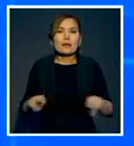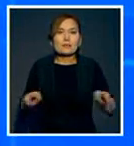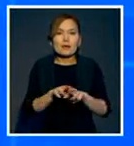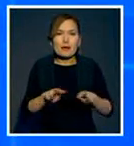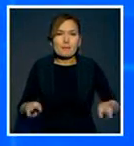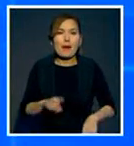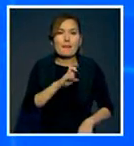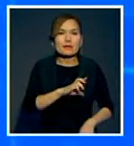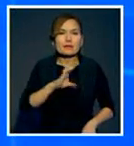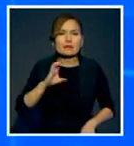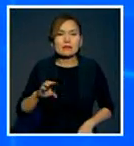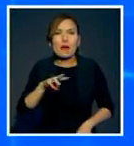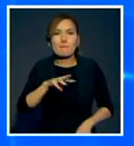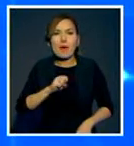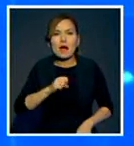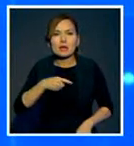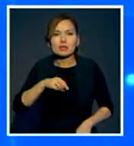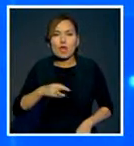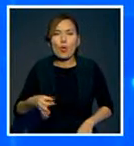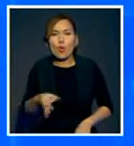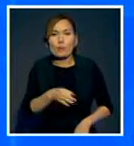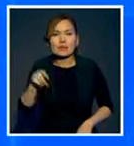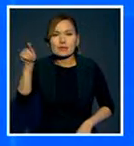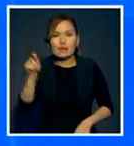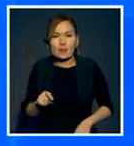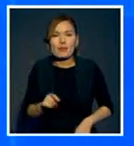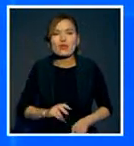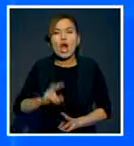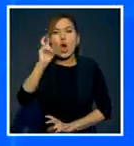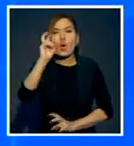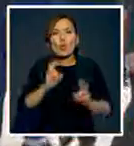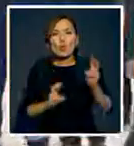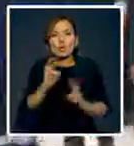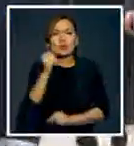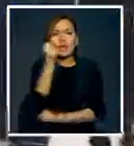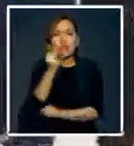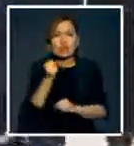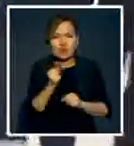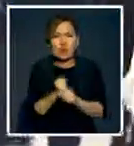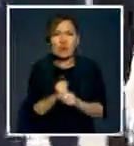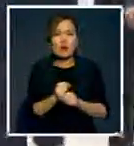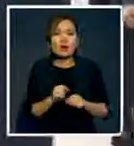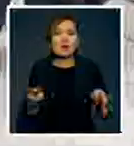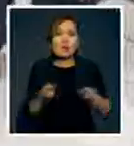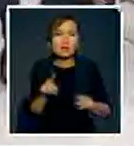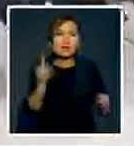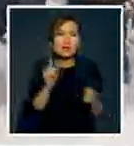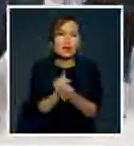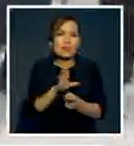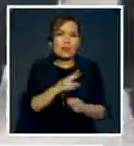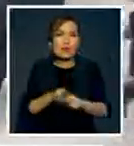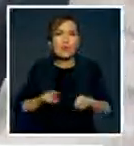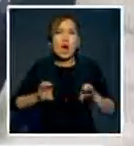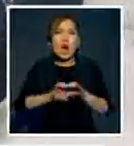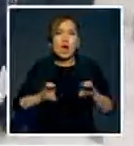Премьер-министр Бақытжан Сағынтаев Маңғыстау облысына іссапармен барды. Бірқатар өндірістік ошақтар мен әлеуметтік нысандардың жұмысымен танысты. Оның бірі